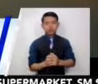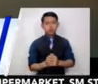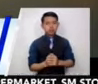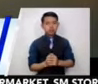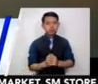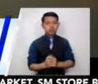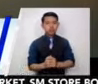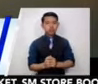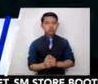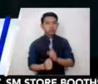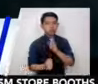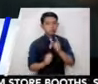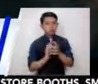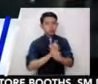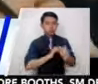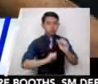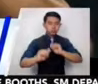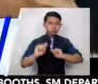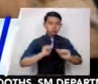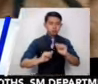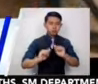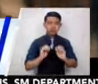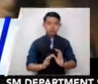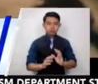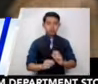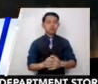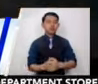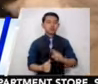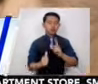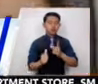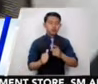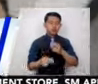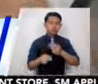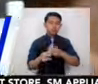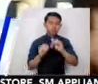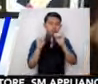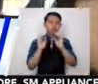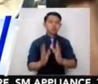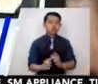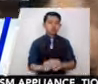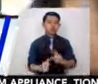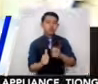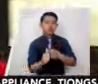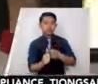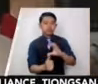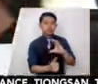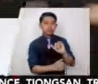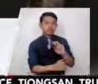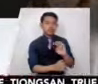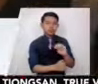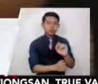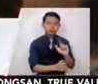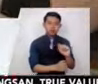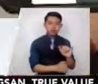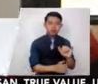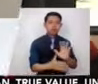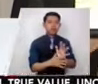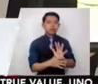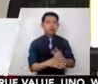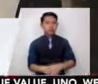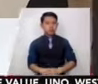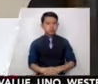si Teacher Emmy sa kanyang first Sinimalaya film. Sabi ko nga, yung experience ko dito sa Balota, sobrang